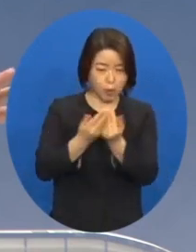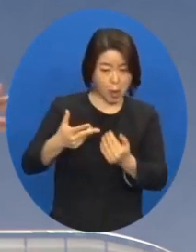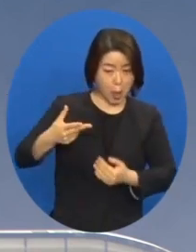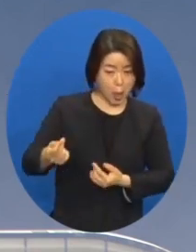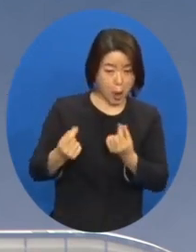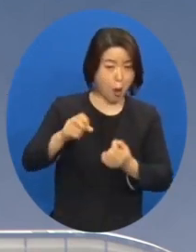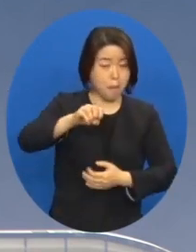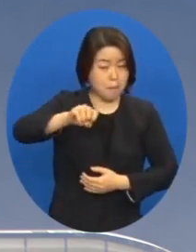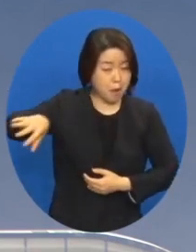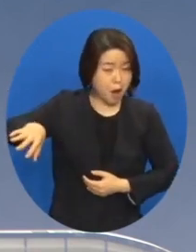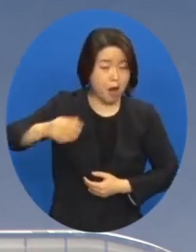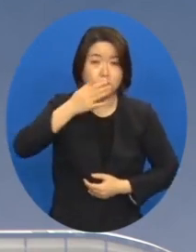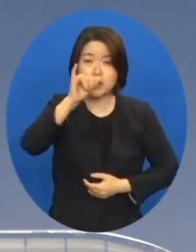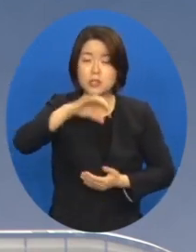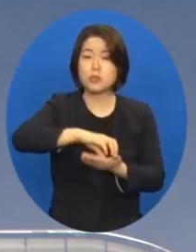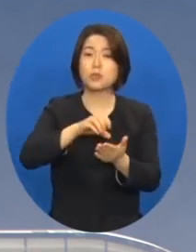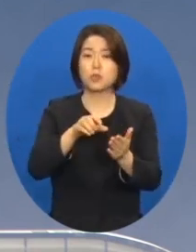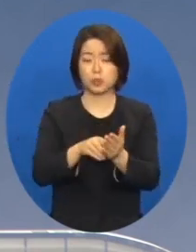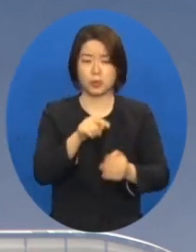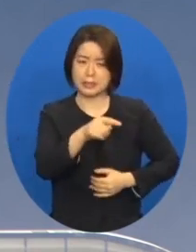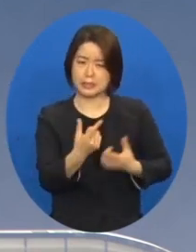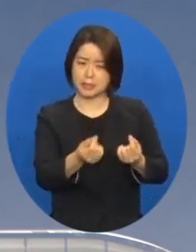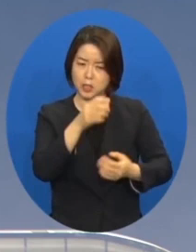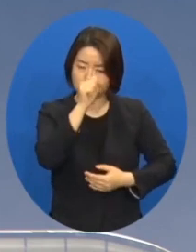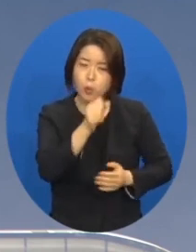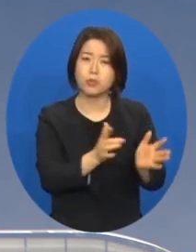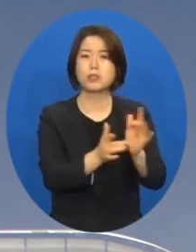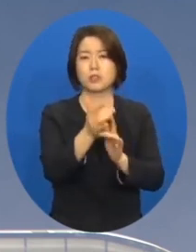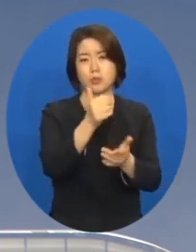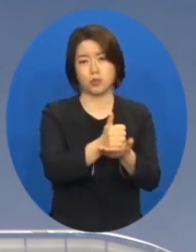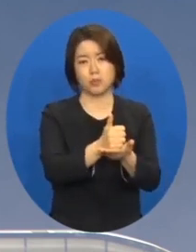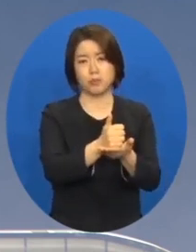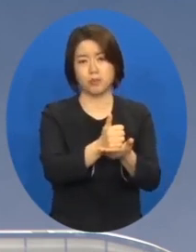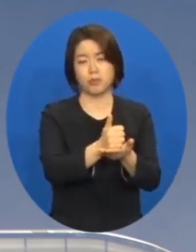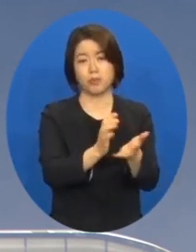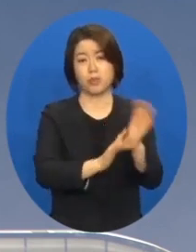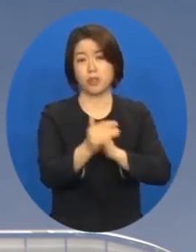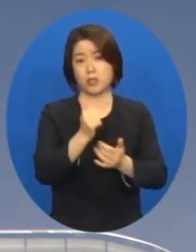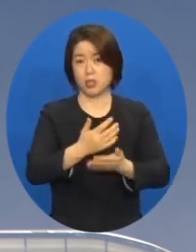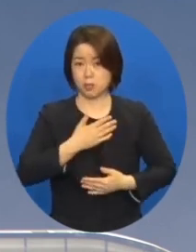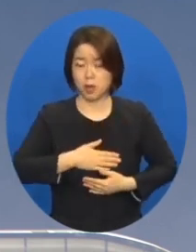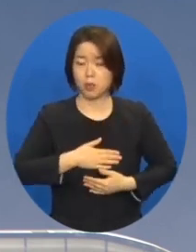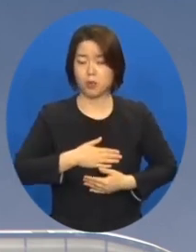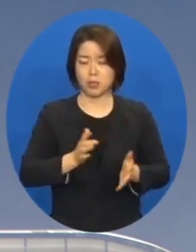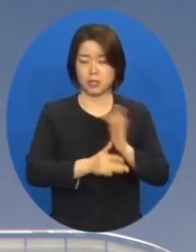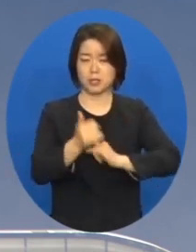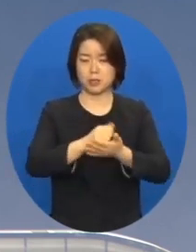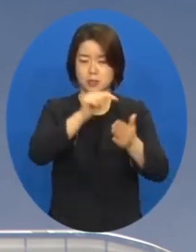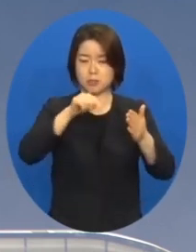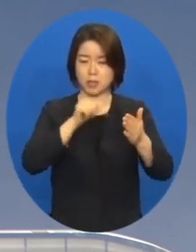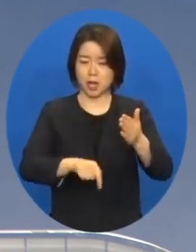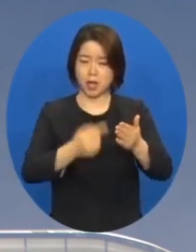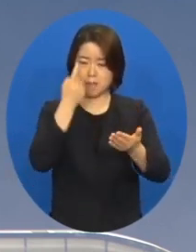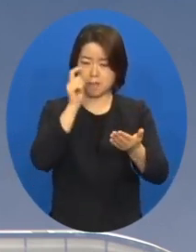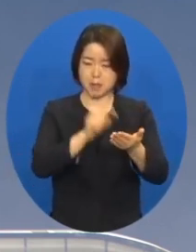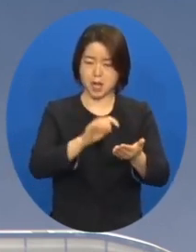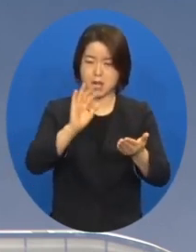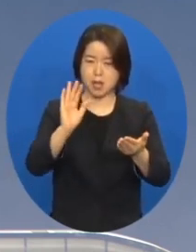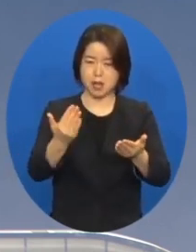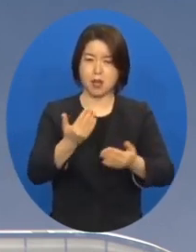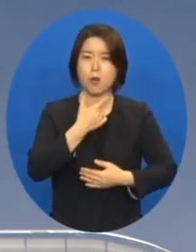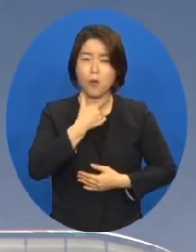배설물처럼 버릴 수 있을 정도로 그렇게 좋은 예수님을 알고 예수님 안에서 발견되기를 원할